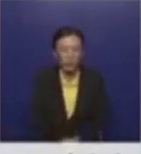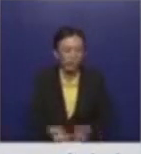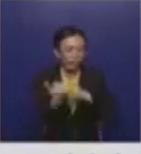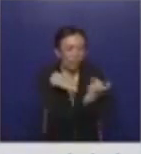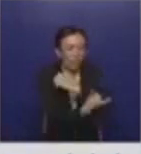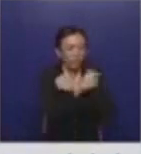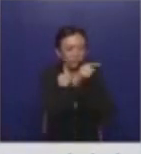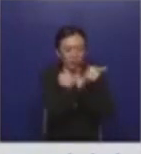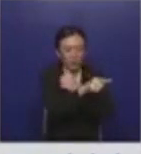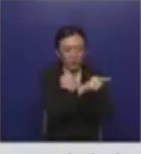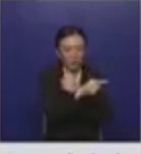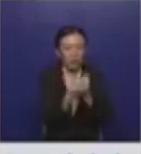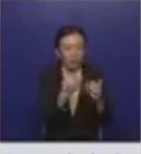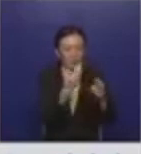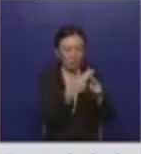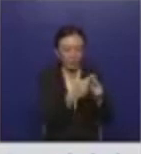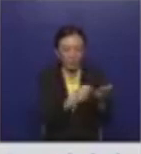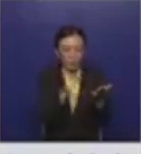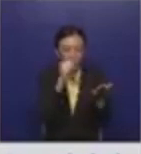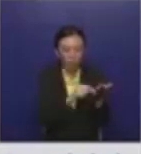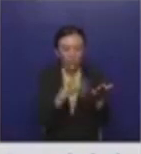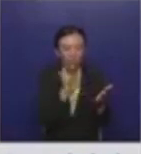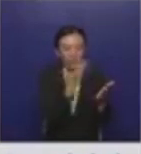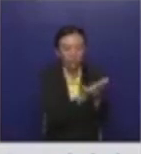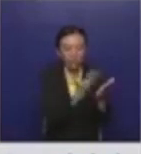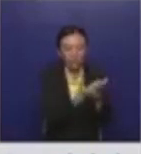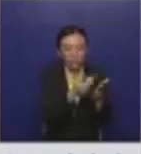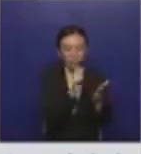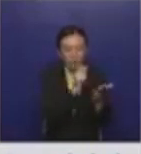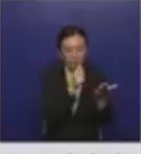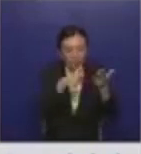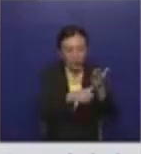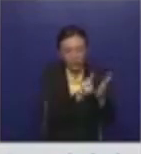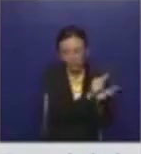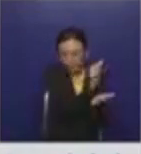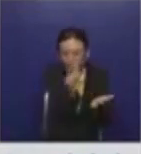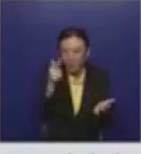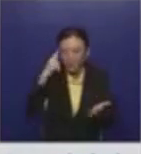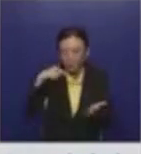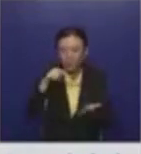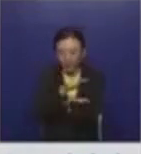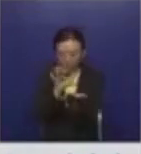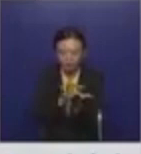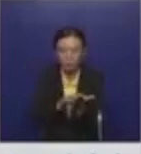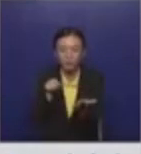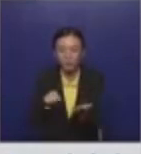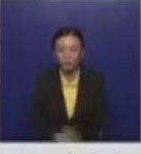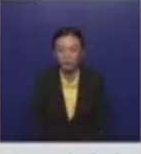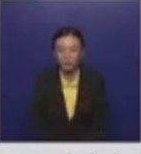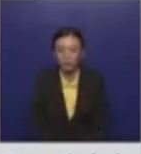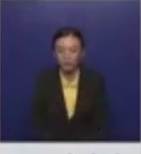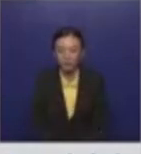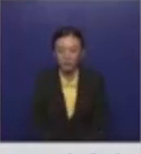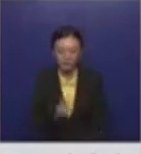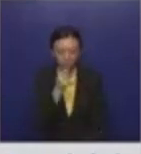วก็เอาภาษีนั้นมาส่งให้กับรัฐไทยเราสิ่งที่มองตรงนี้เนี่ย